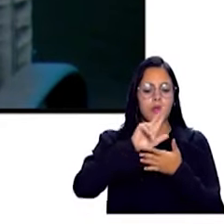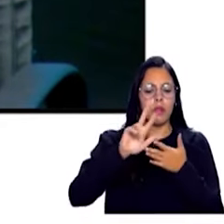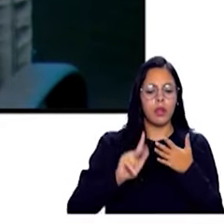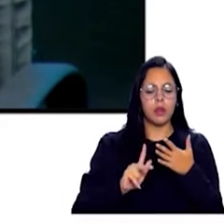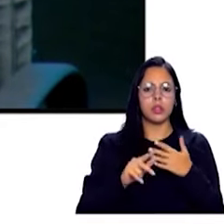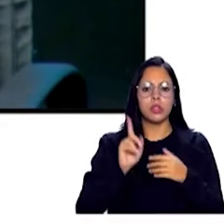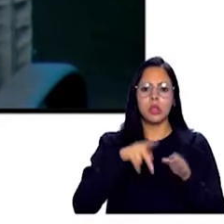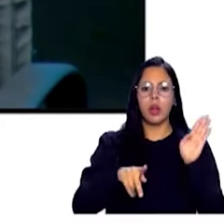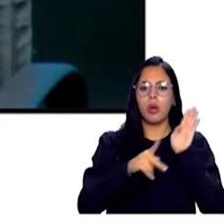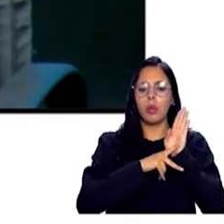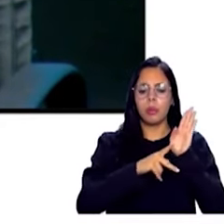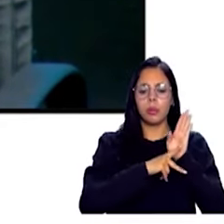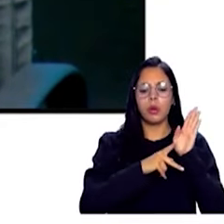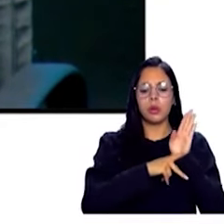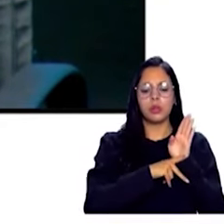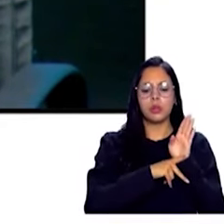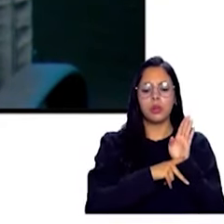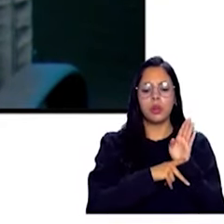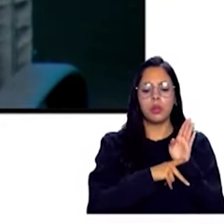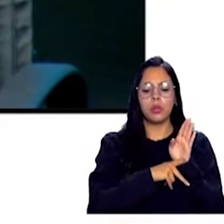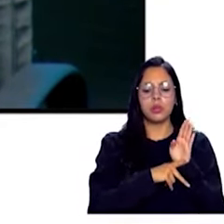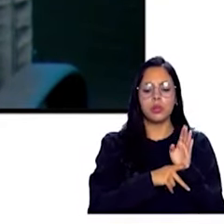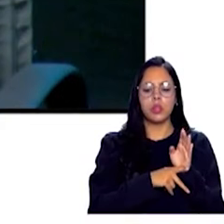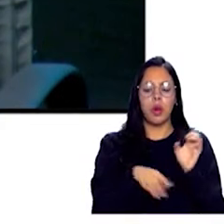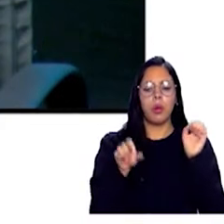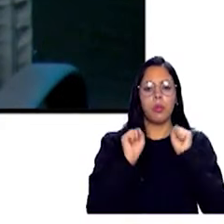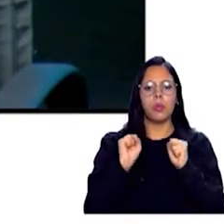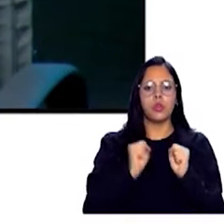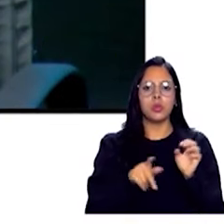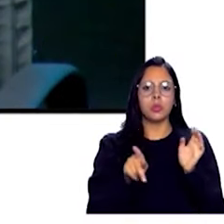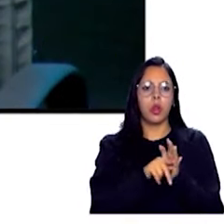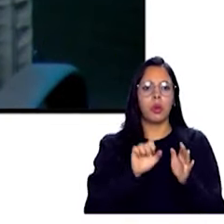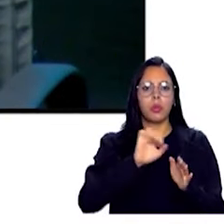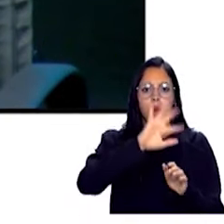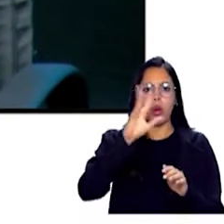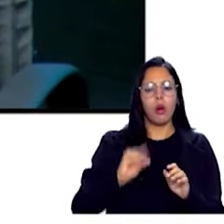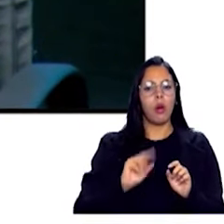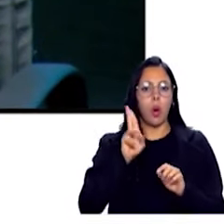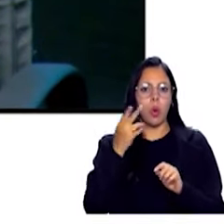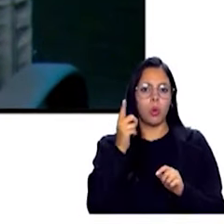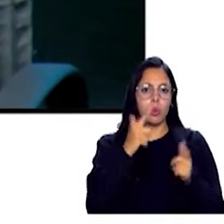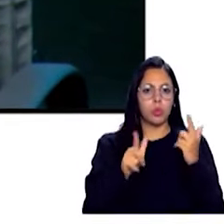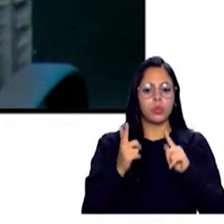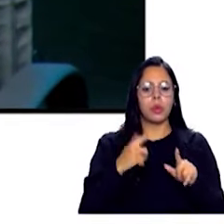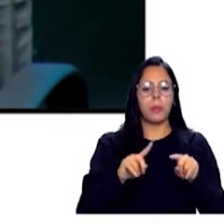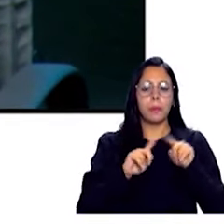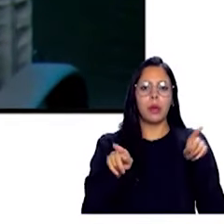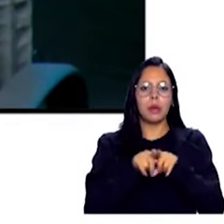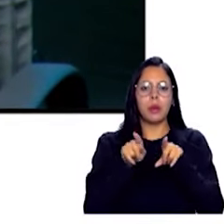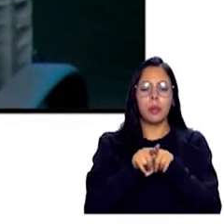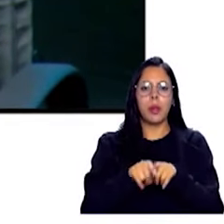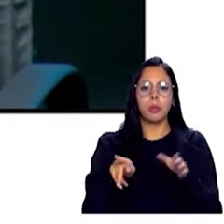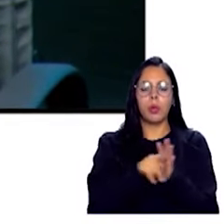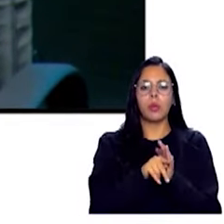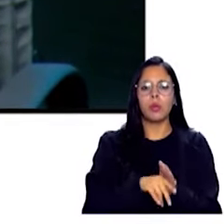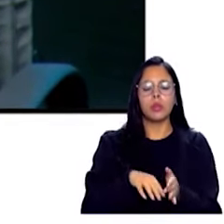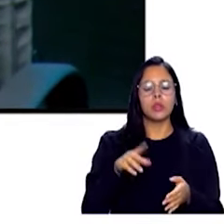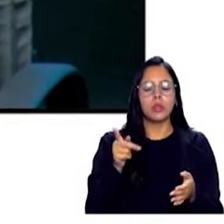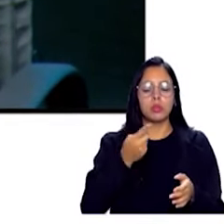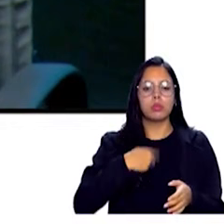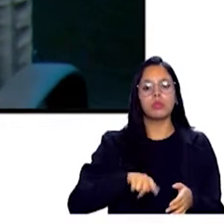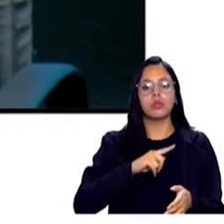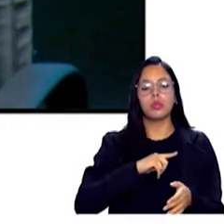soit de la Convention européenne des droits de l'homme soit de Notre constitution française ET bien Il a fallu que la cour de